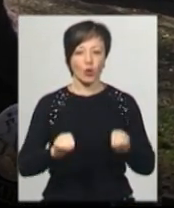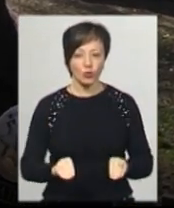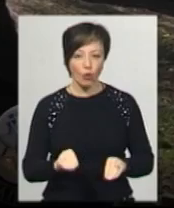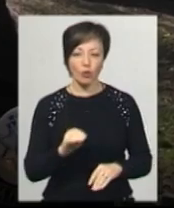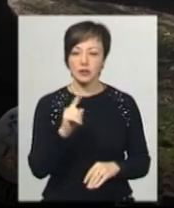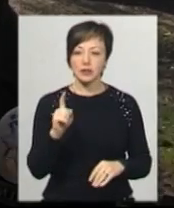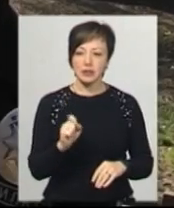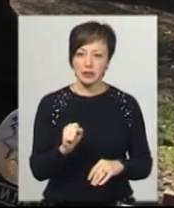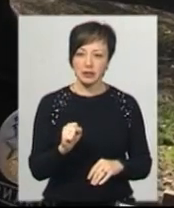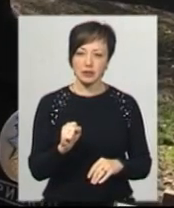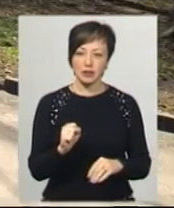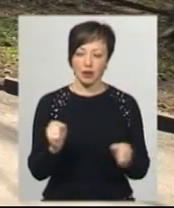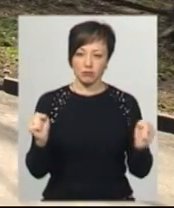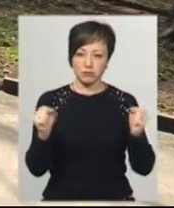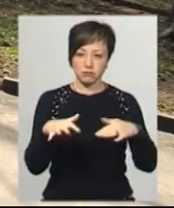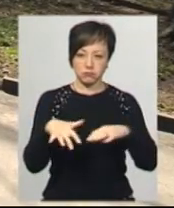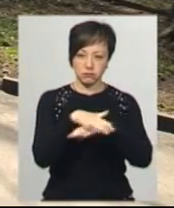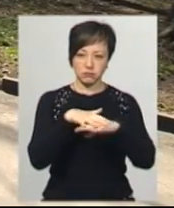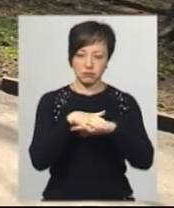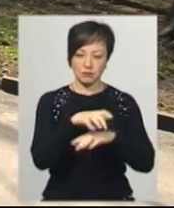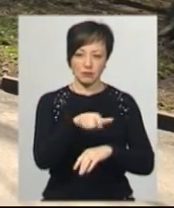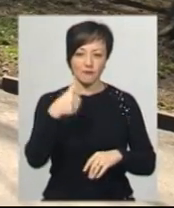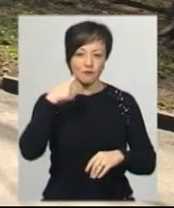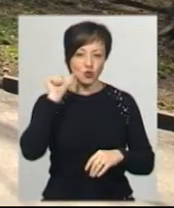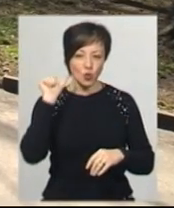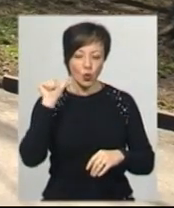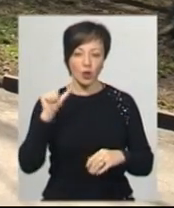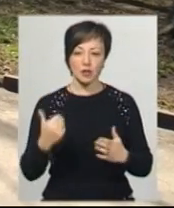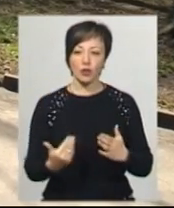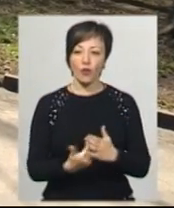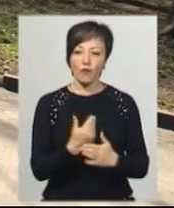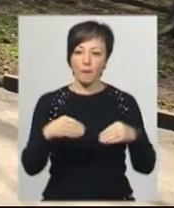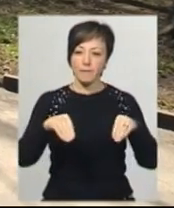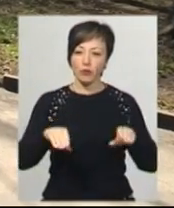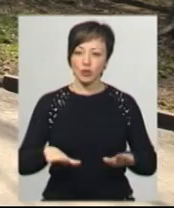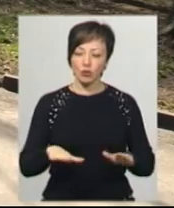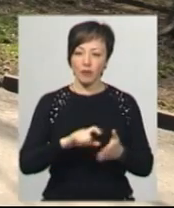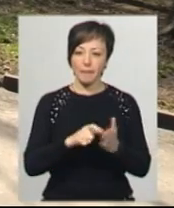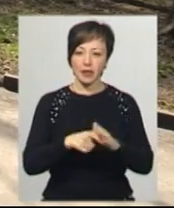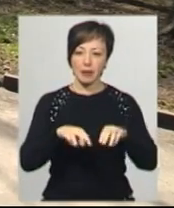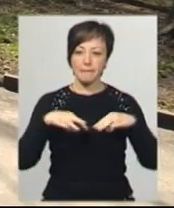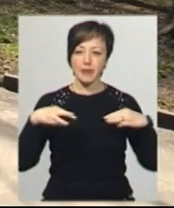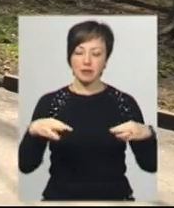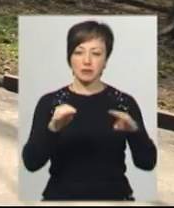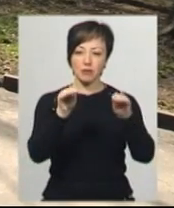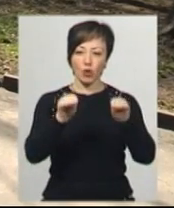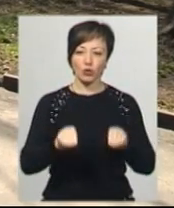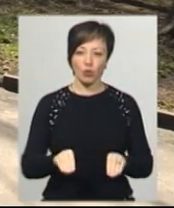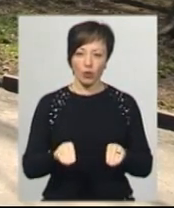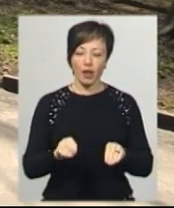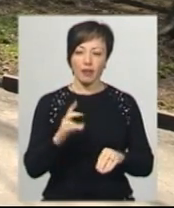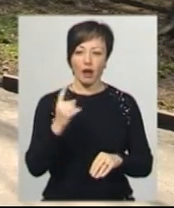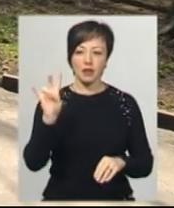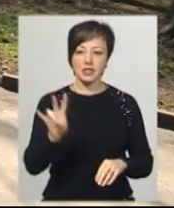збір великої кількості людей. Вчора за новою постановою Кабінету міністрів складено протокол на